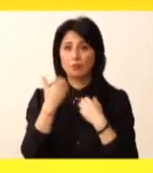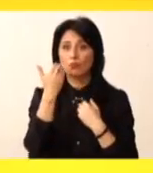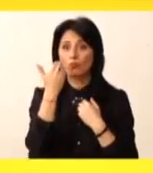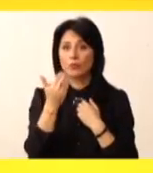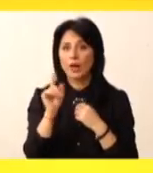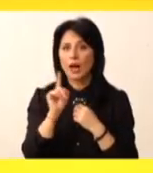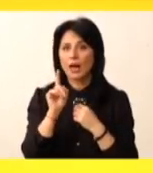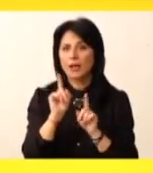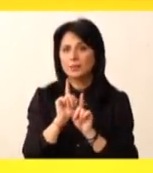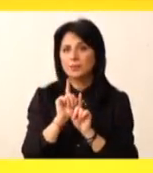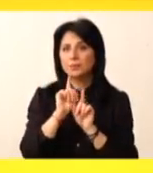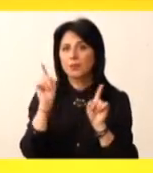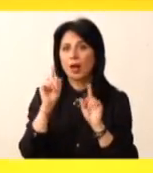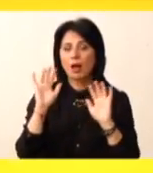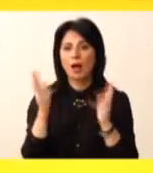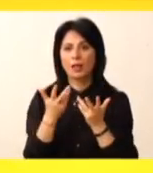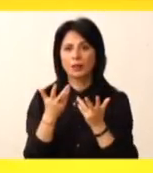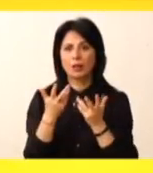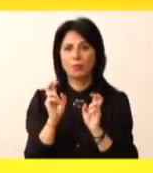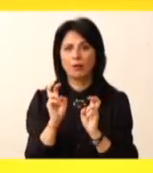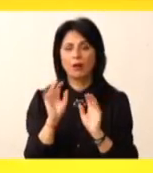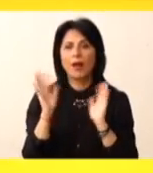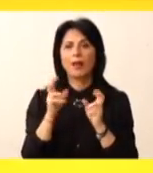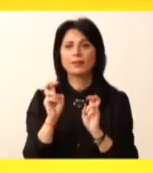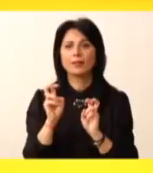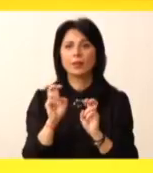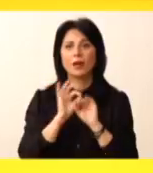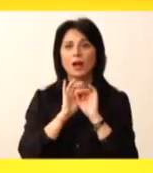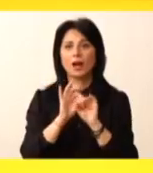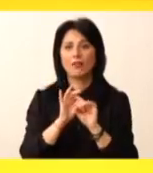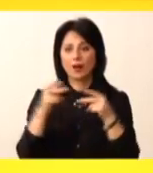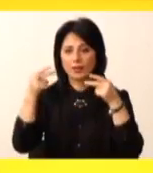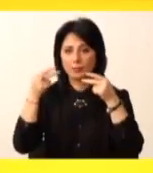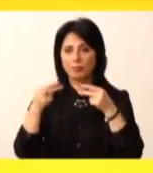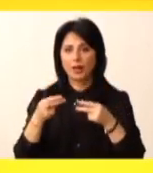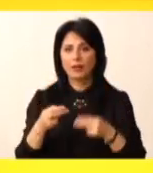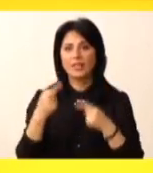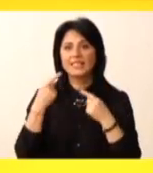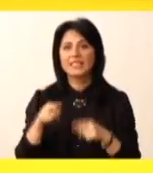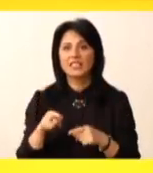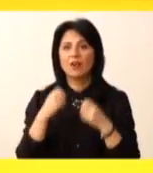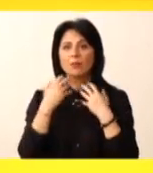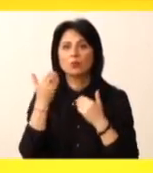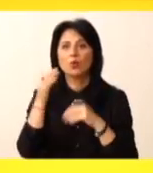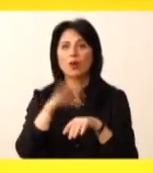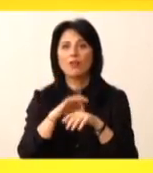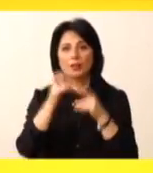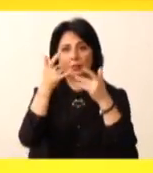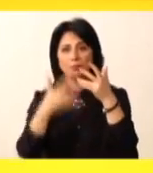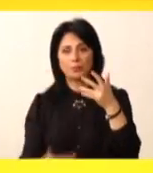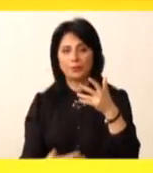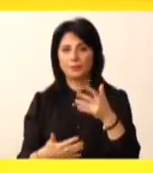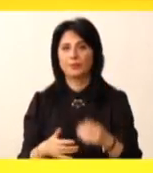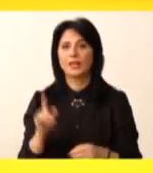ჯირკვლის რაღაც უცნაური ანთება და ვეცდებით გავატაროთ პარალელი სხვა დაზიანებებთან, ფარისებრი ჯირკვლის სხვა